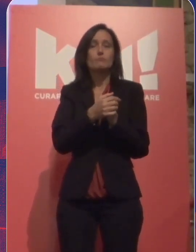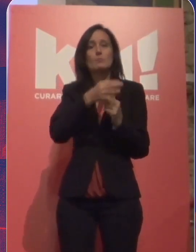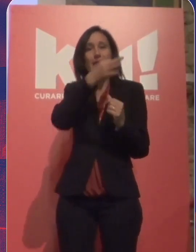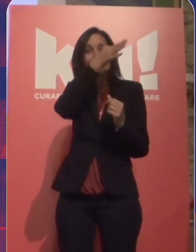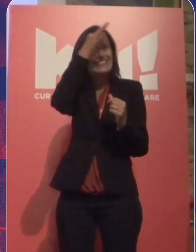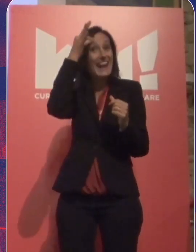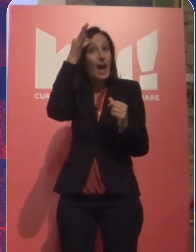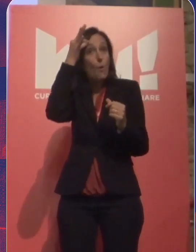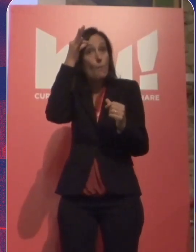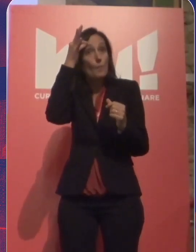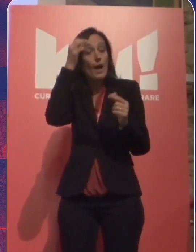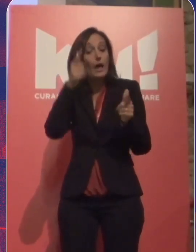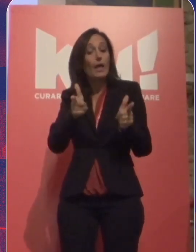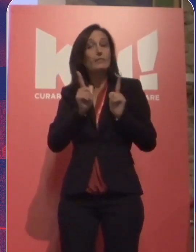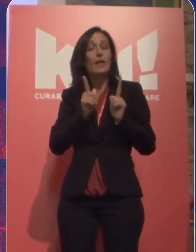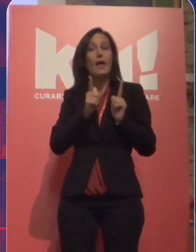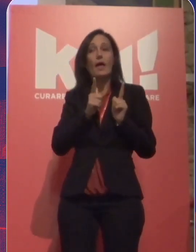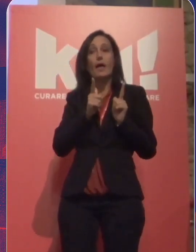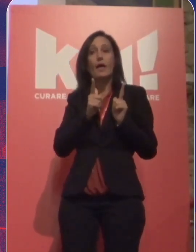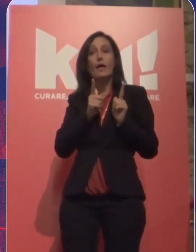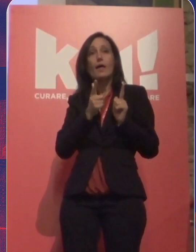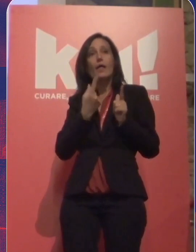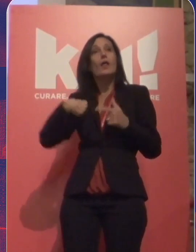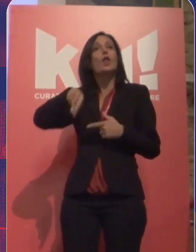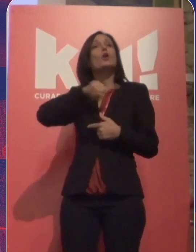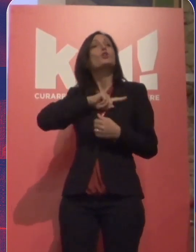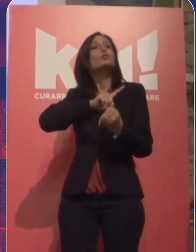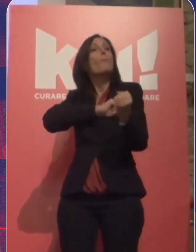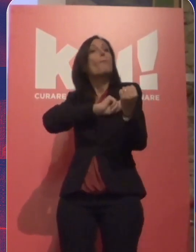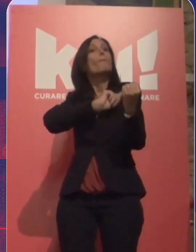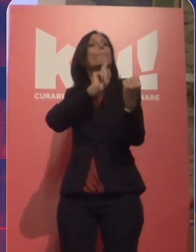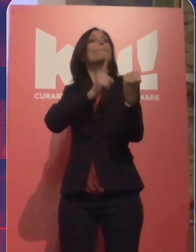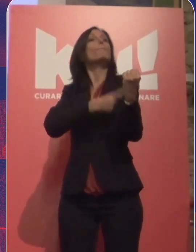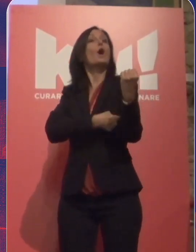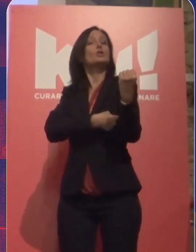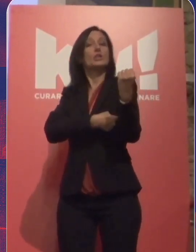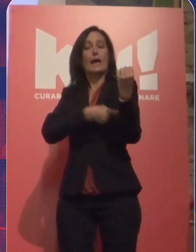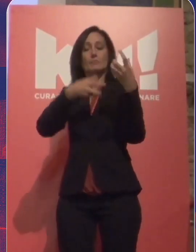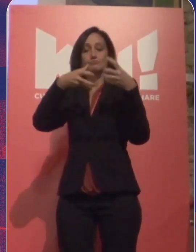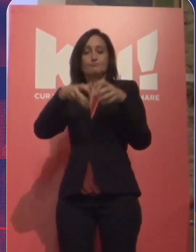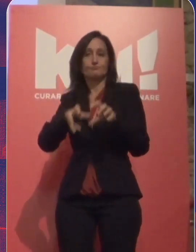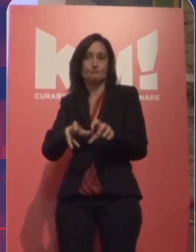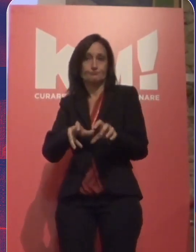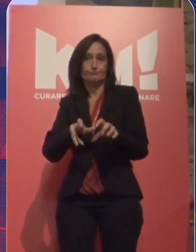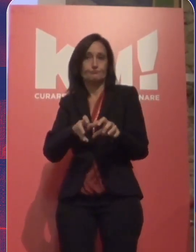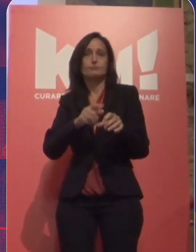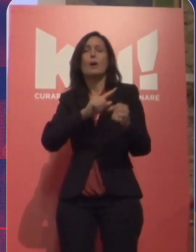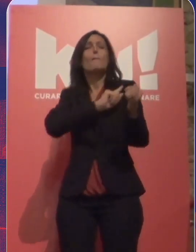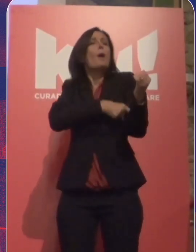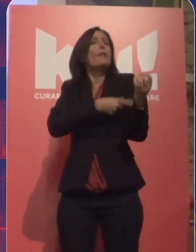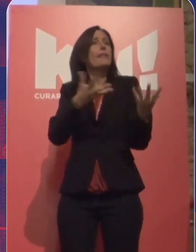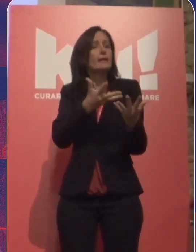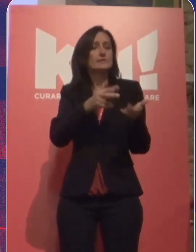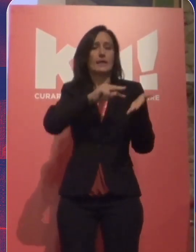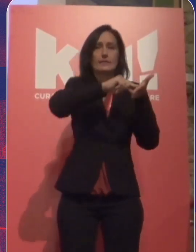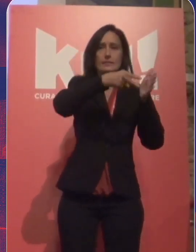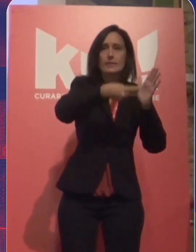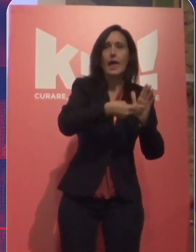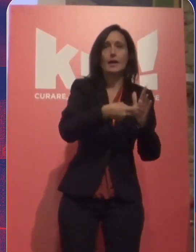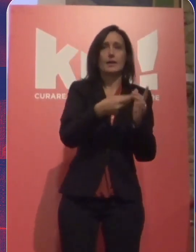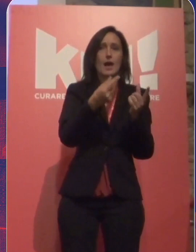cioè ribaltato la nostra potenza potenza della tecnica potenza nomi a potenza della scienza